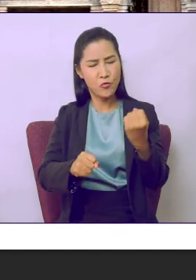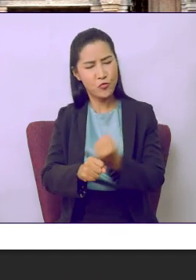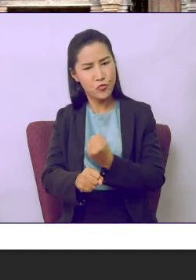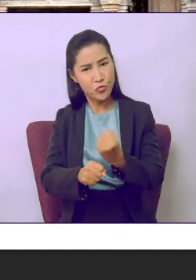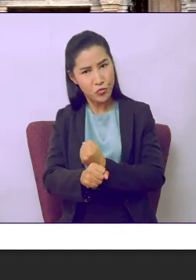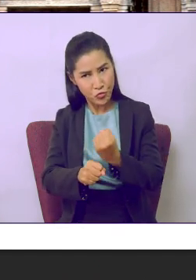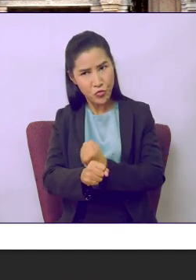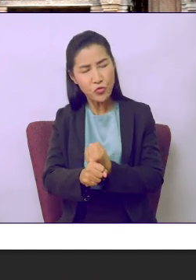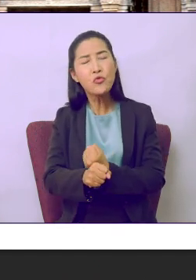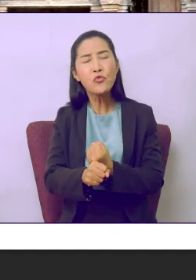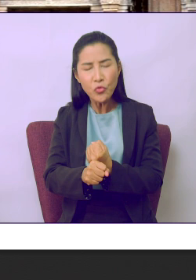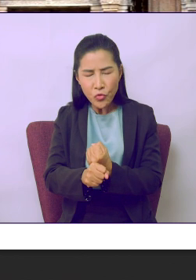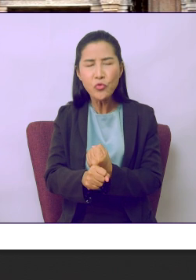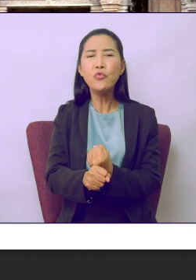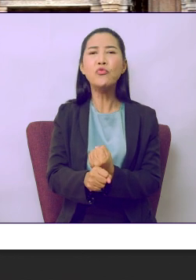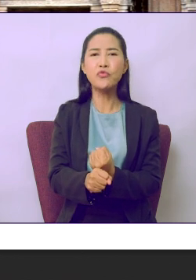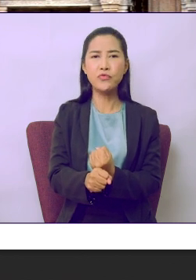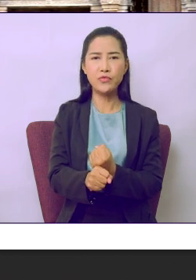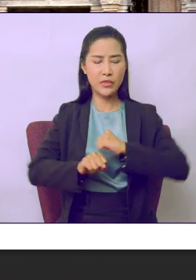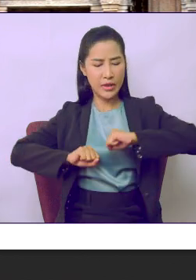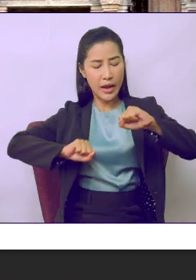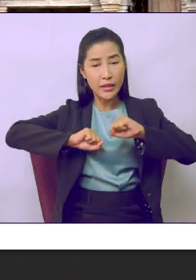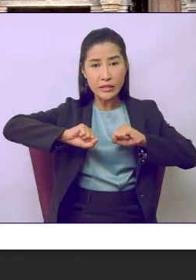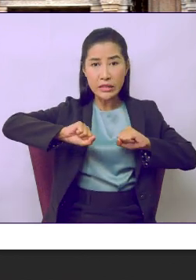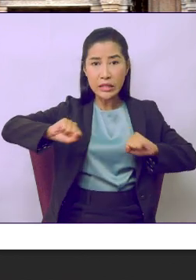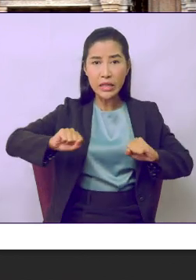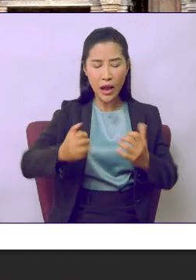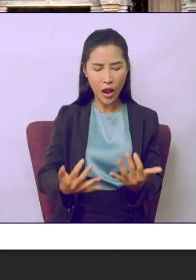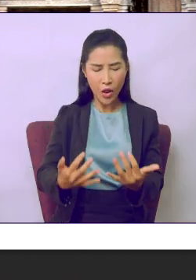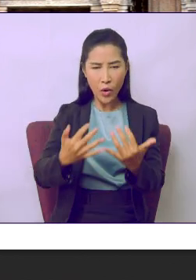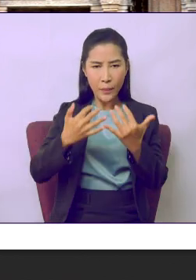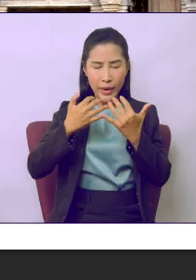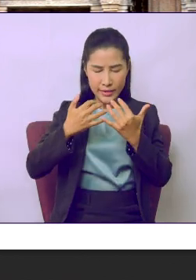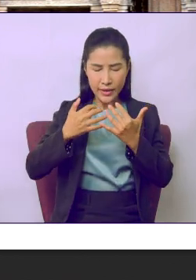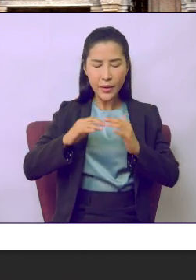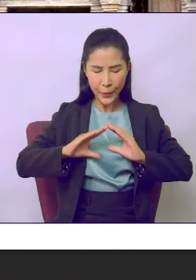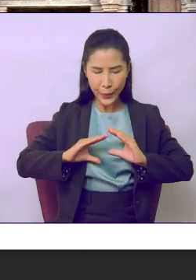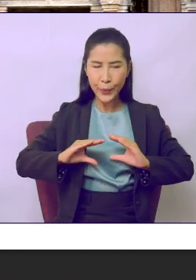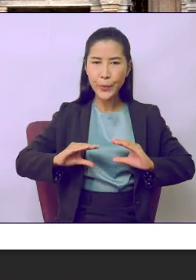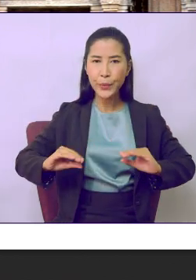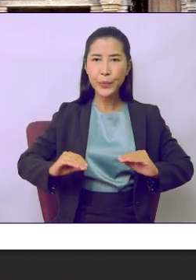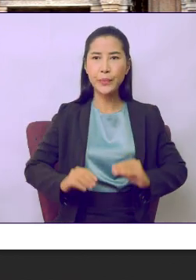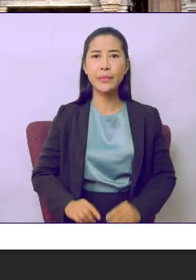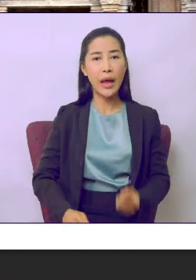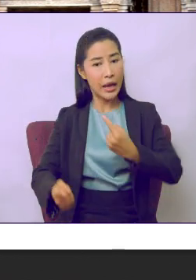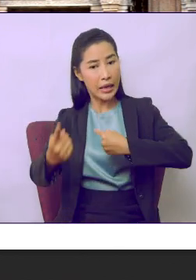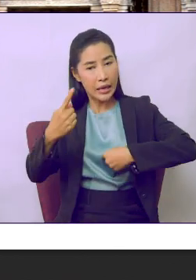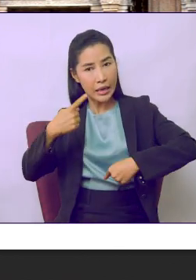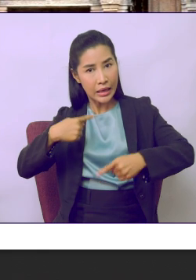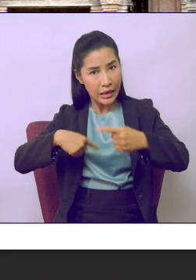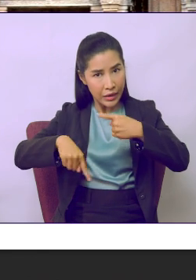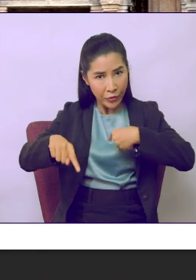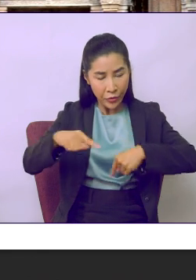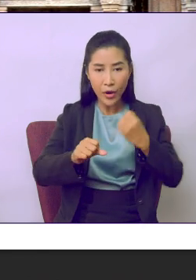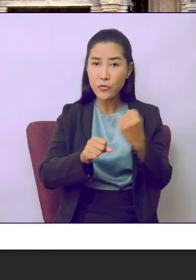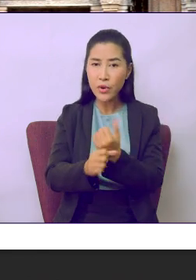ทางพร้อมกับลมหายใจแล้วก็สมาสธินะครับอ่าเมื่อเราเนี่ยนะครับเคลื่อนไหวหายใจฝึกการ